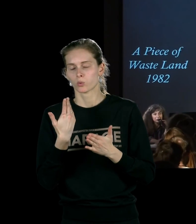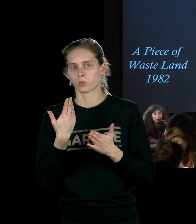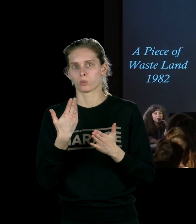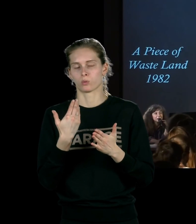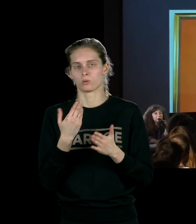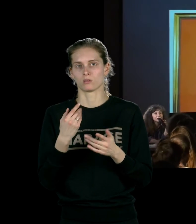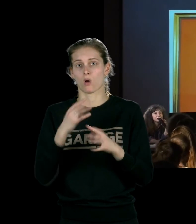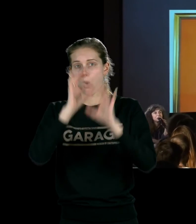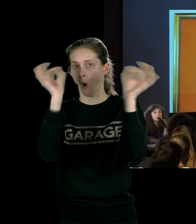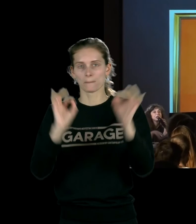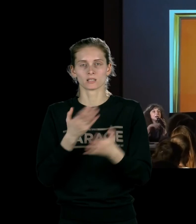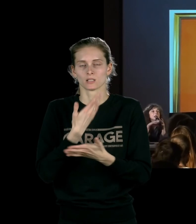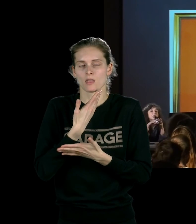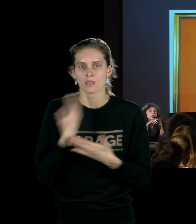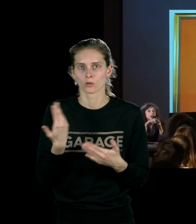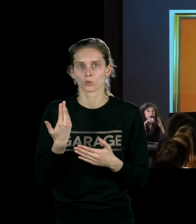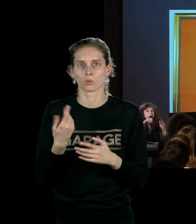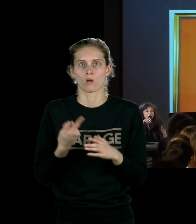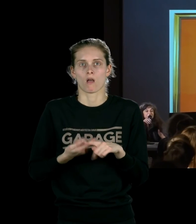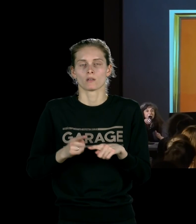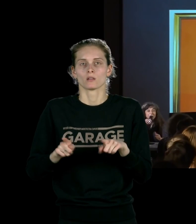предельного интенсивности ощущений.